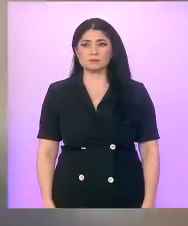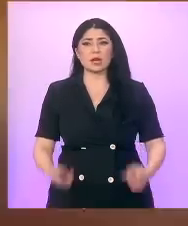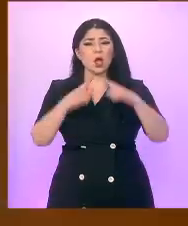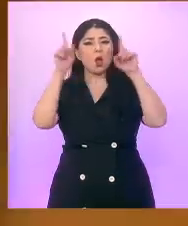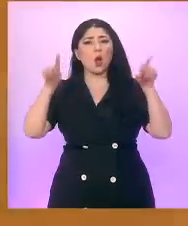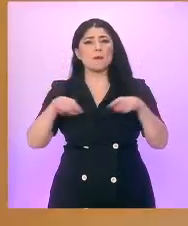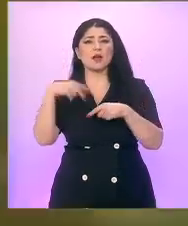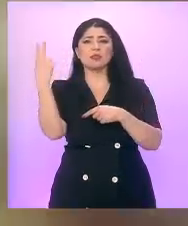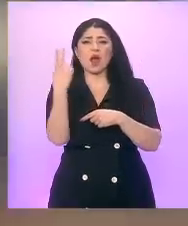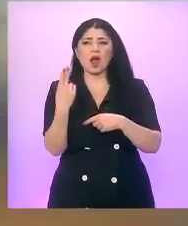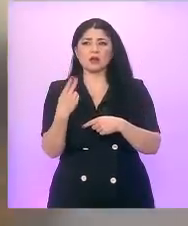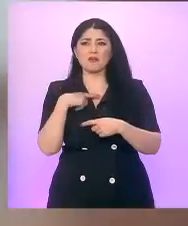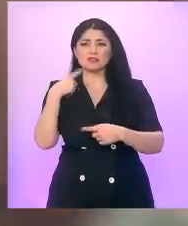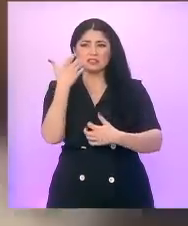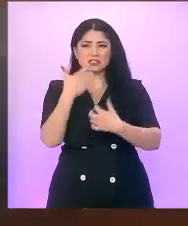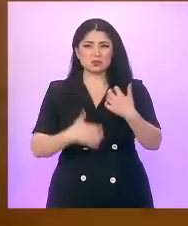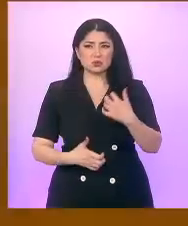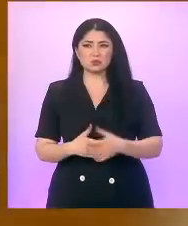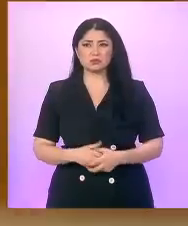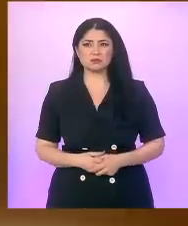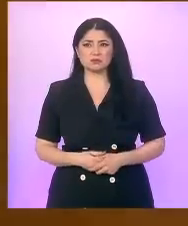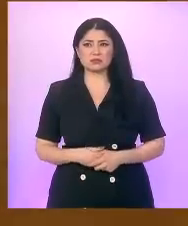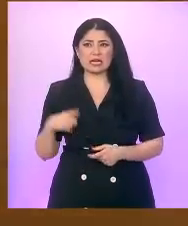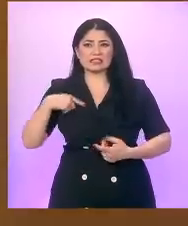Olha o que os vândalos fizeram aqui. É o caos.